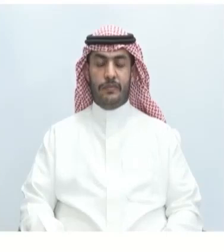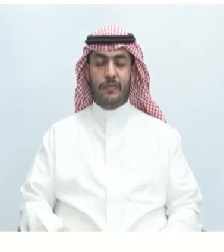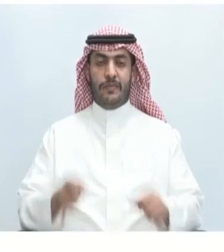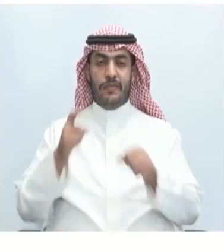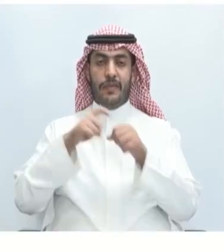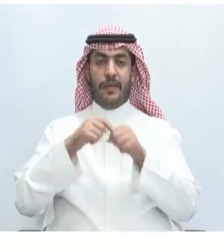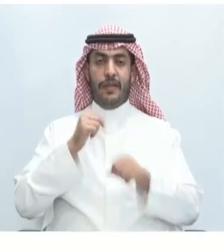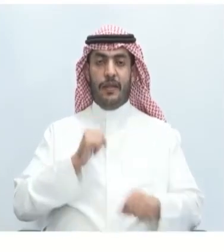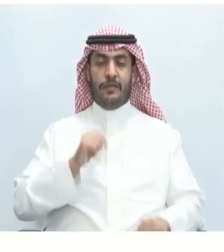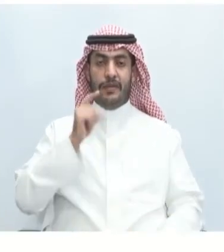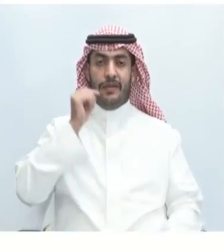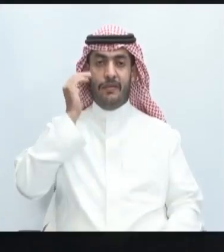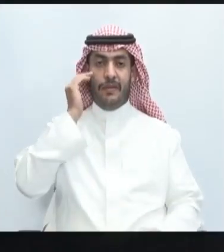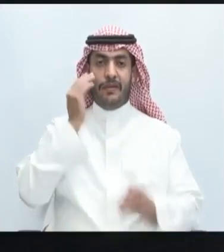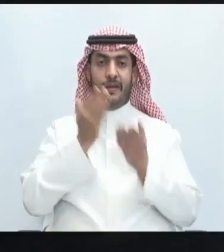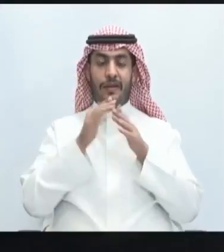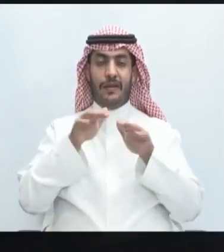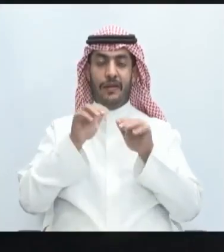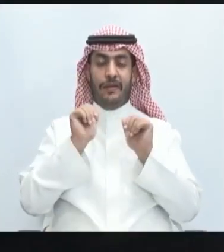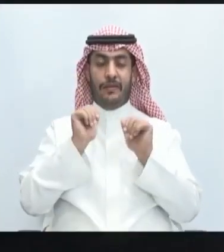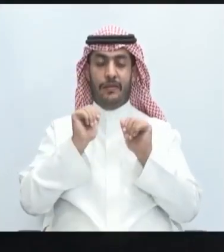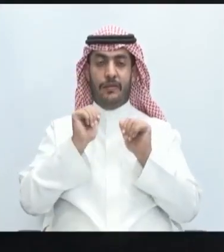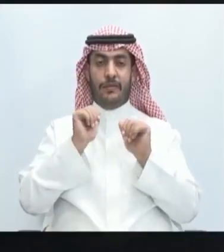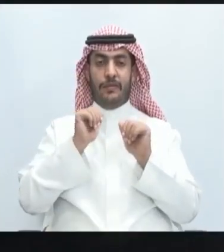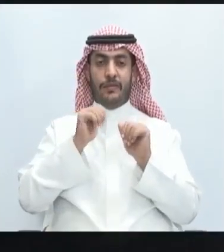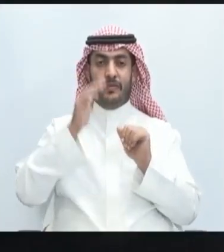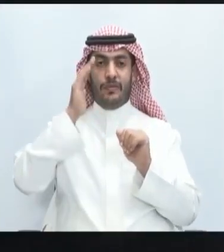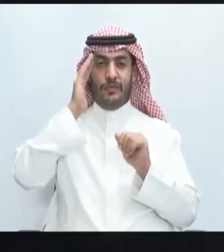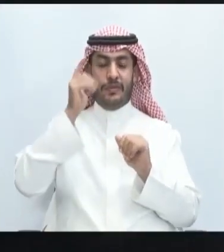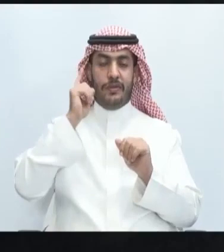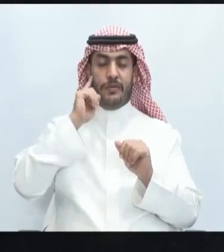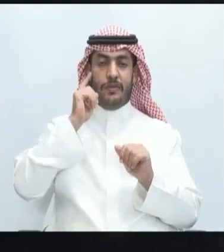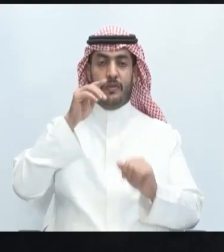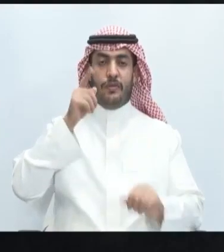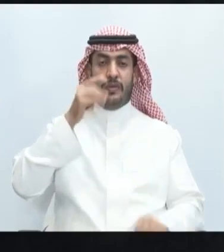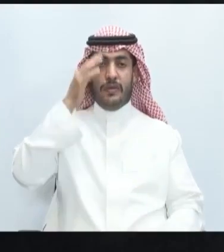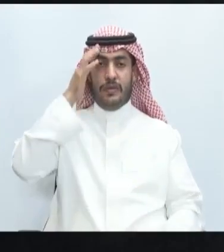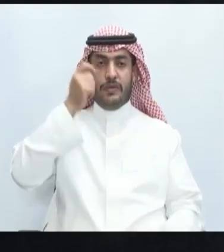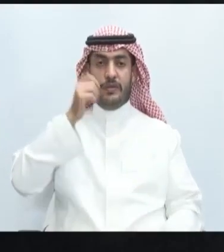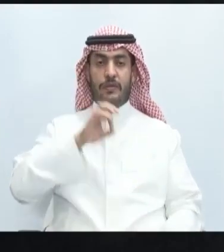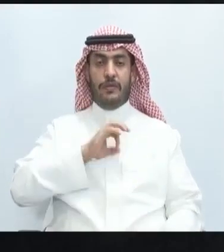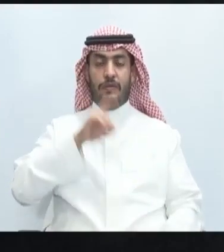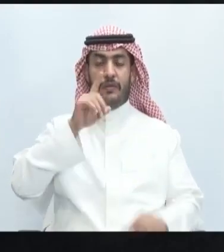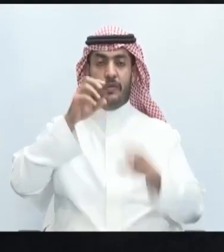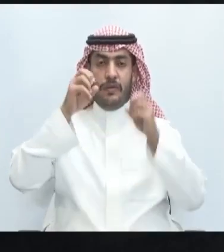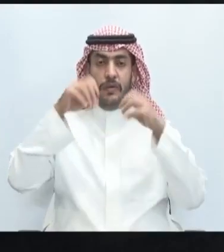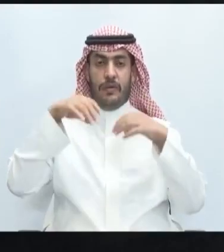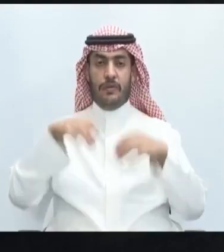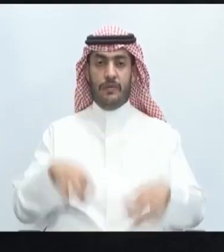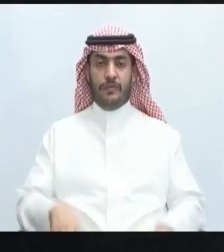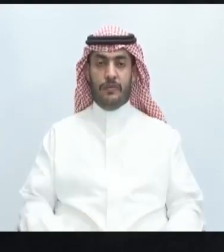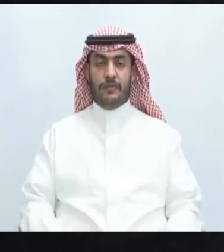الى هنا اعزائي الطلاب نكون انتهينا من درسنا لهذا اليوم شكرا لكم لحسن المتابعه والسلام عليكم ورحمه الله